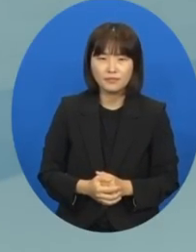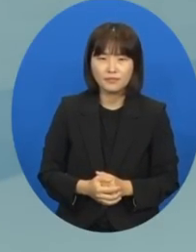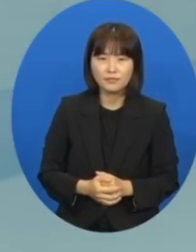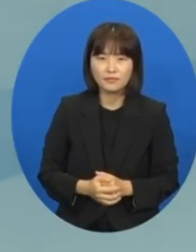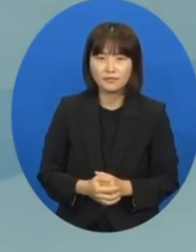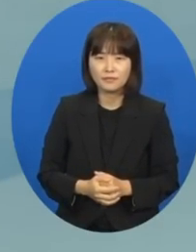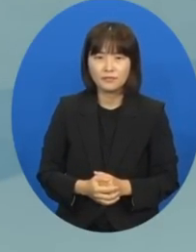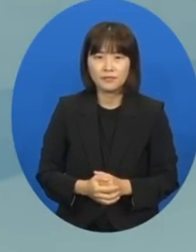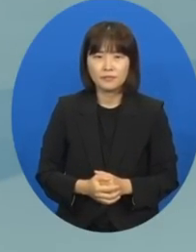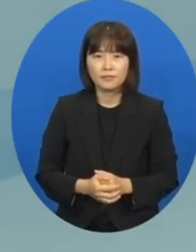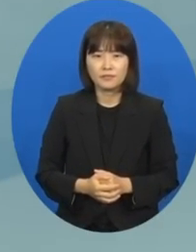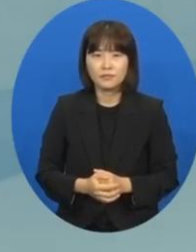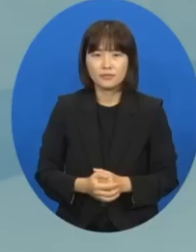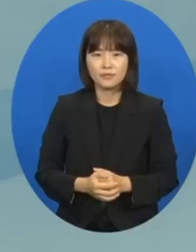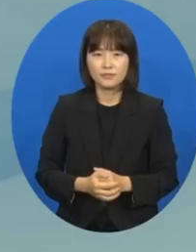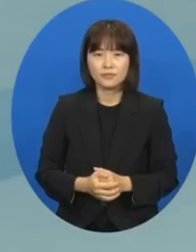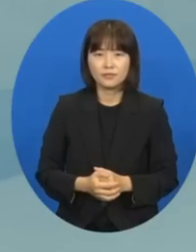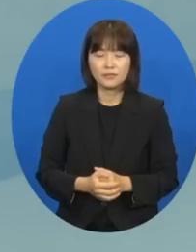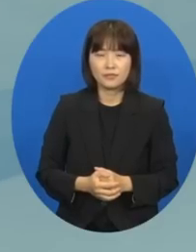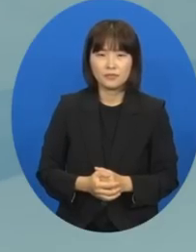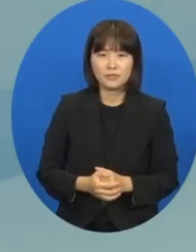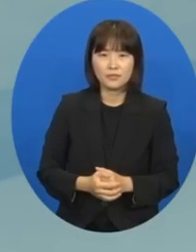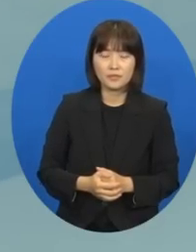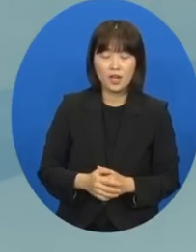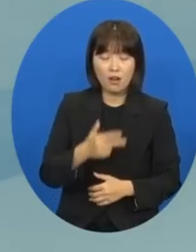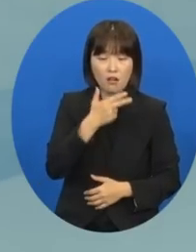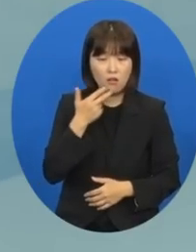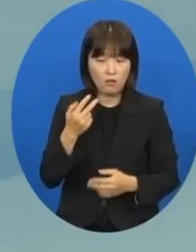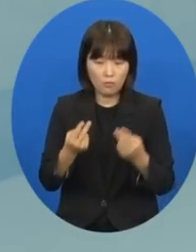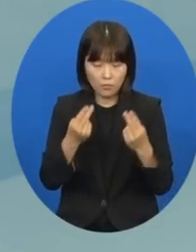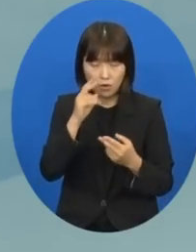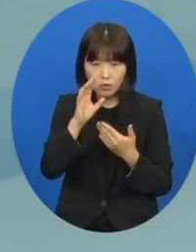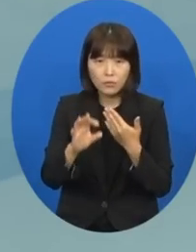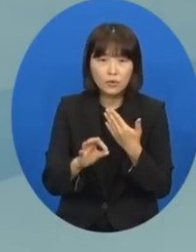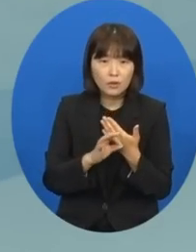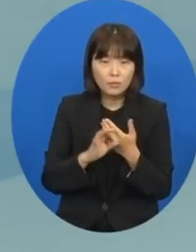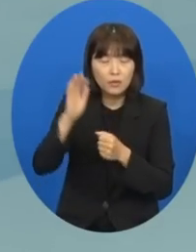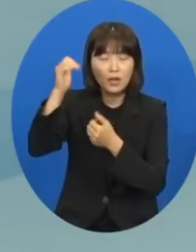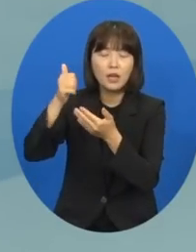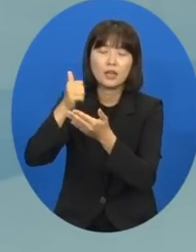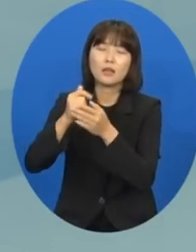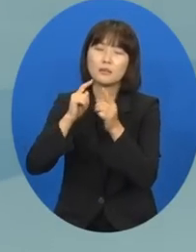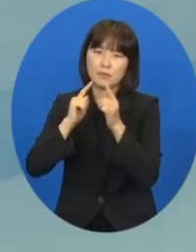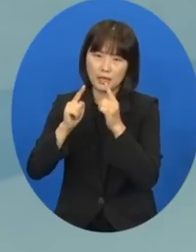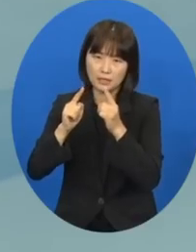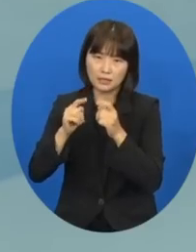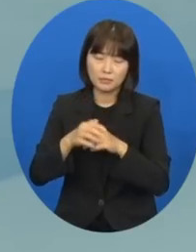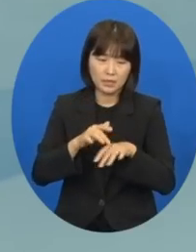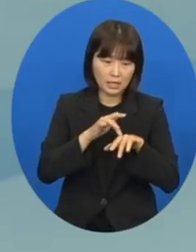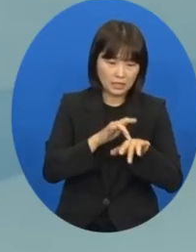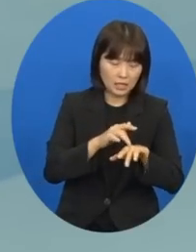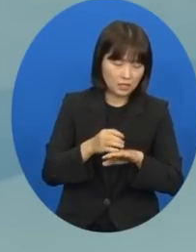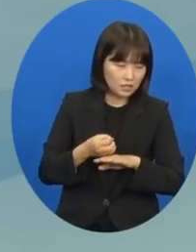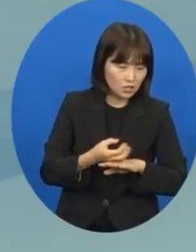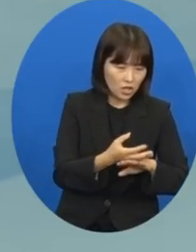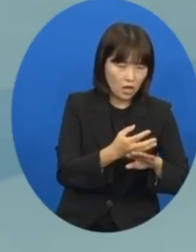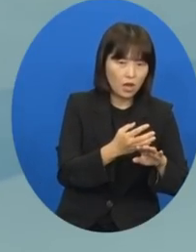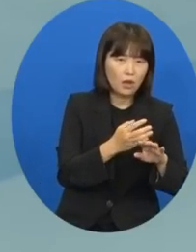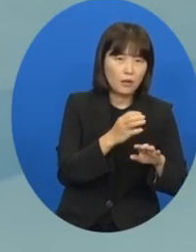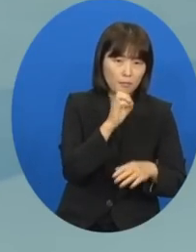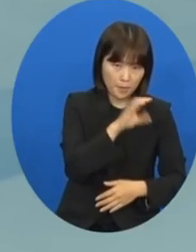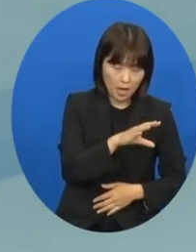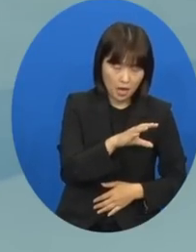이단이죠. 그래서 영어로 비교해보면 이 지금 하나님의 말씀과 사탄이 전해준 말이 거의 90%가